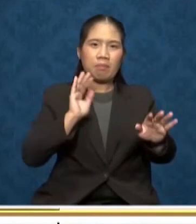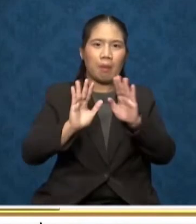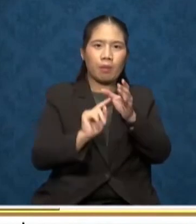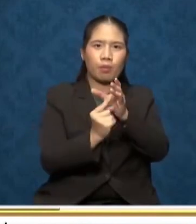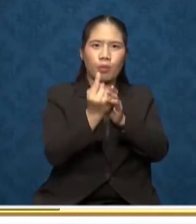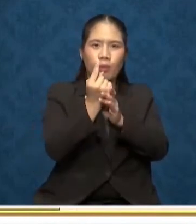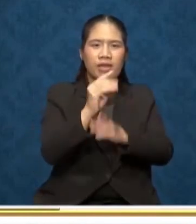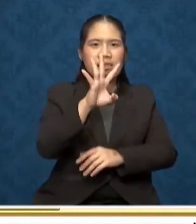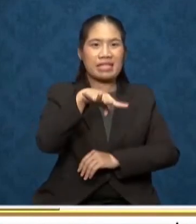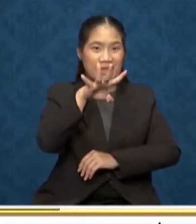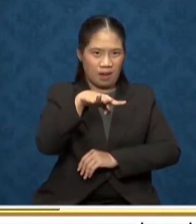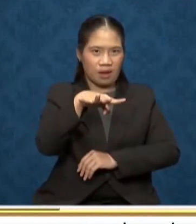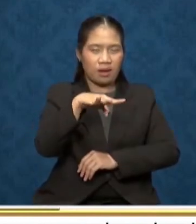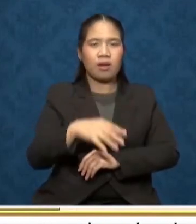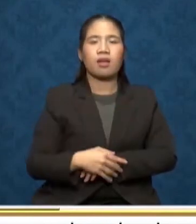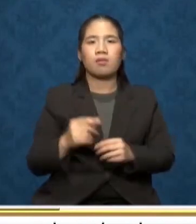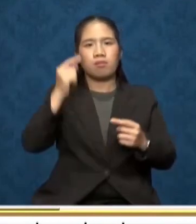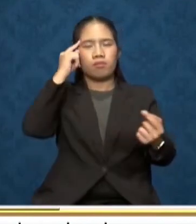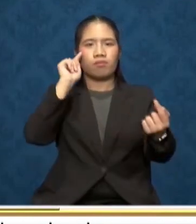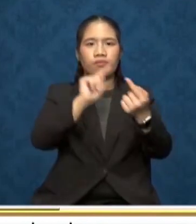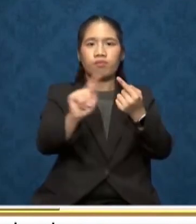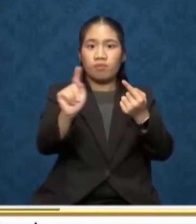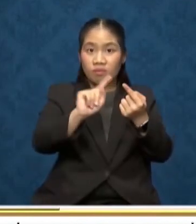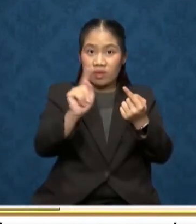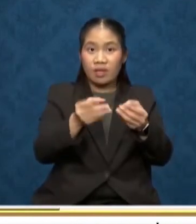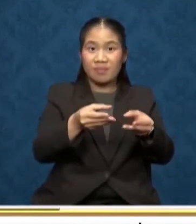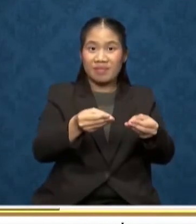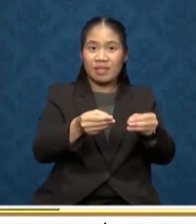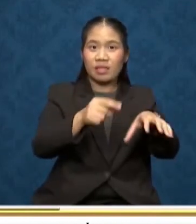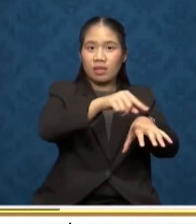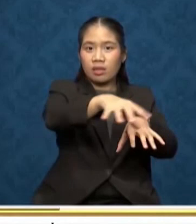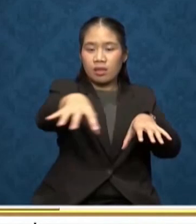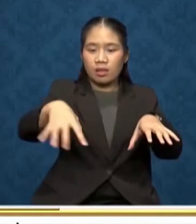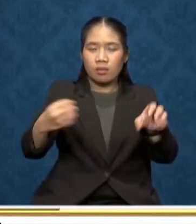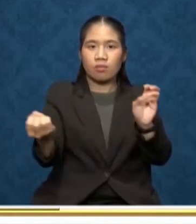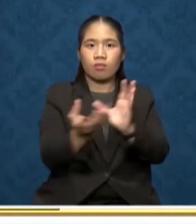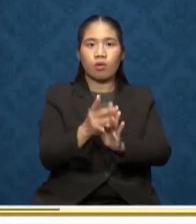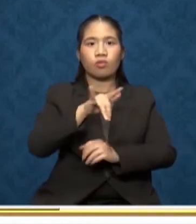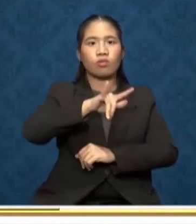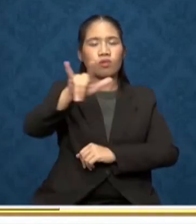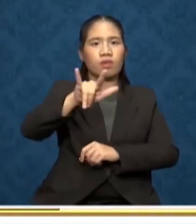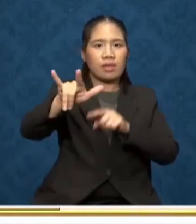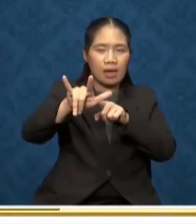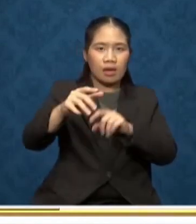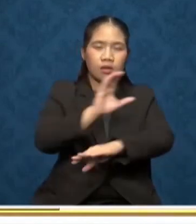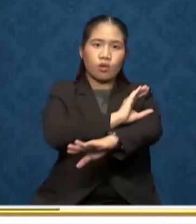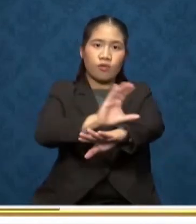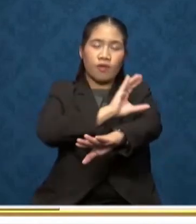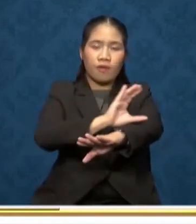ว มเปาหมายจมตีในพ้ที่เป็นความเสีหายแกะสารโประโภค เช่นสนามบินหอลไฟฟ้า